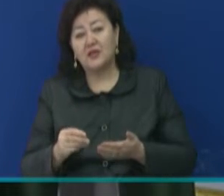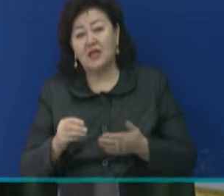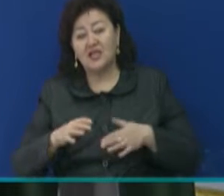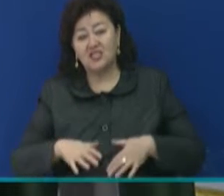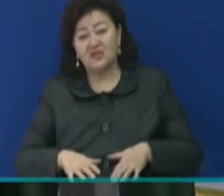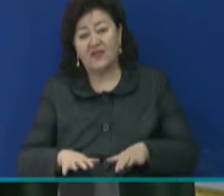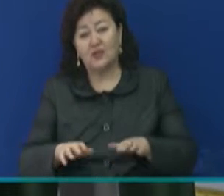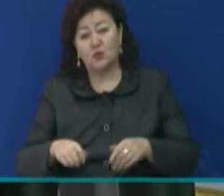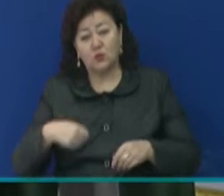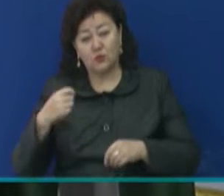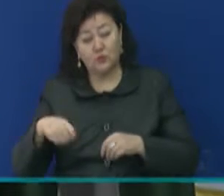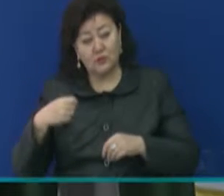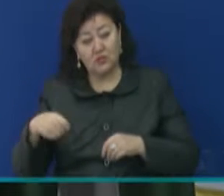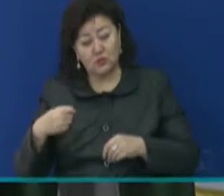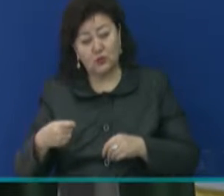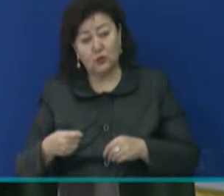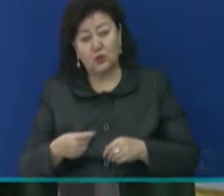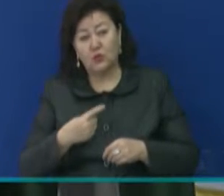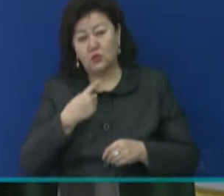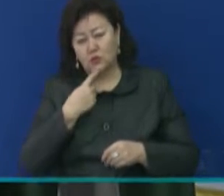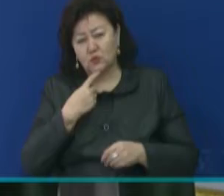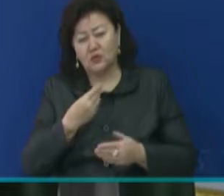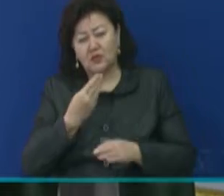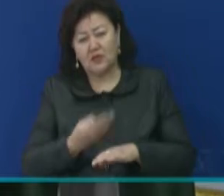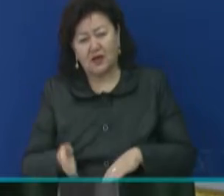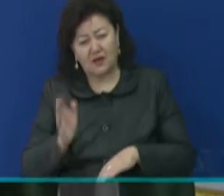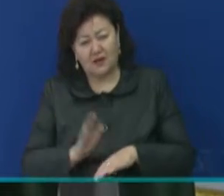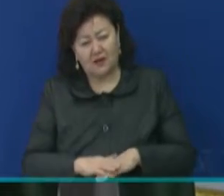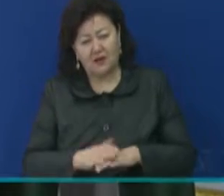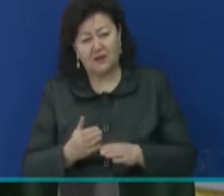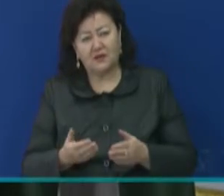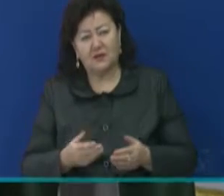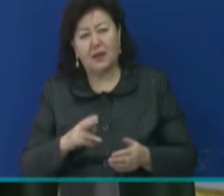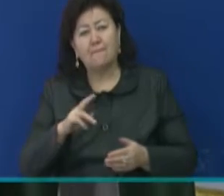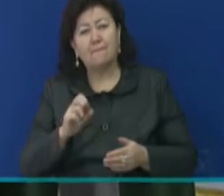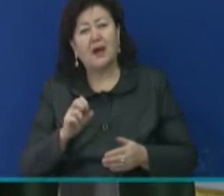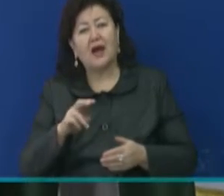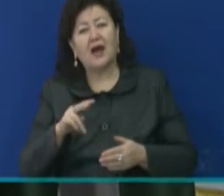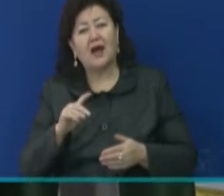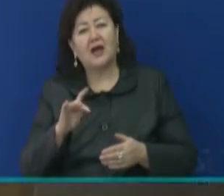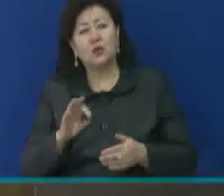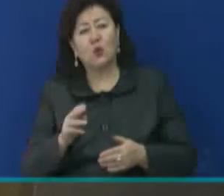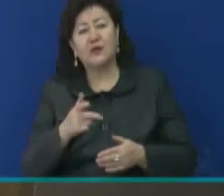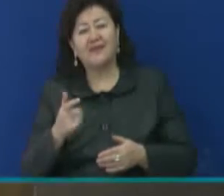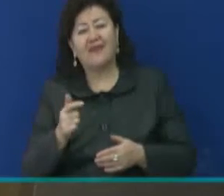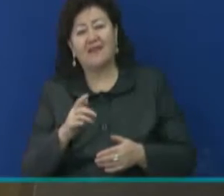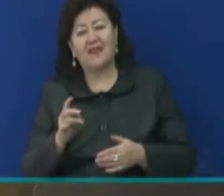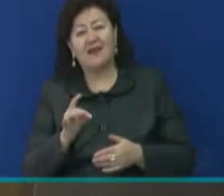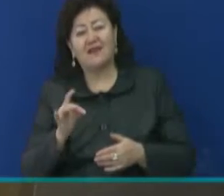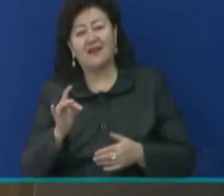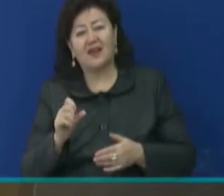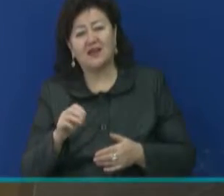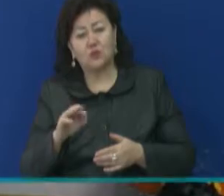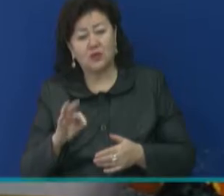то что труднодоступная дорогая вещь парогенератор и оверлок то что мне